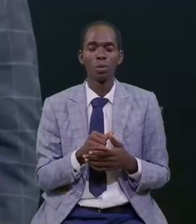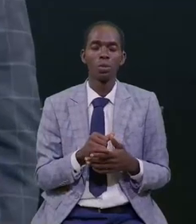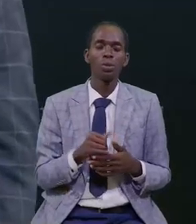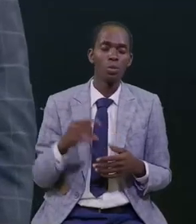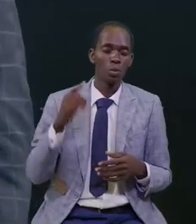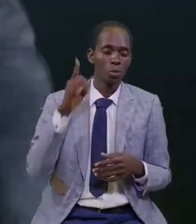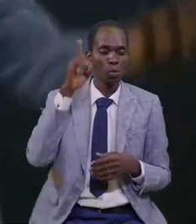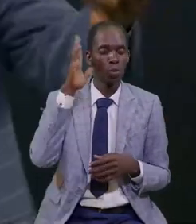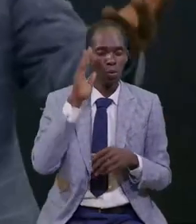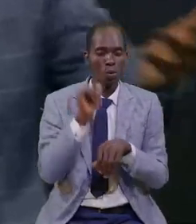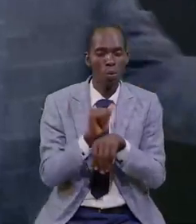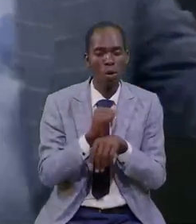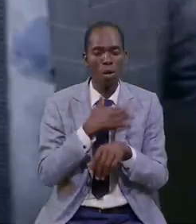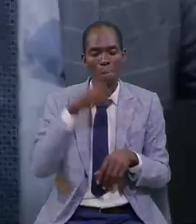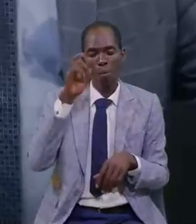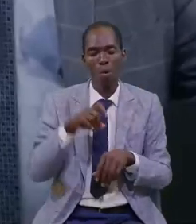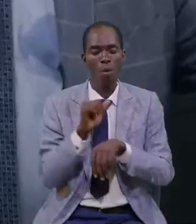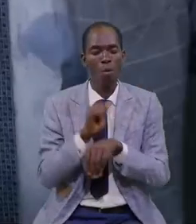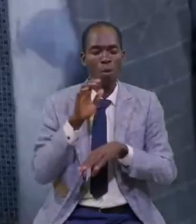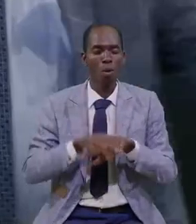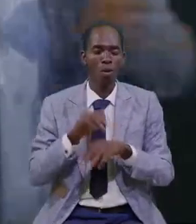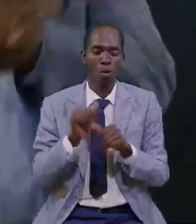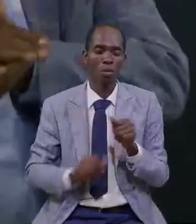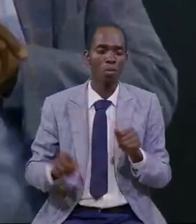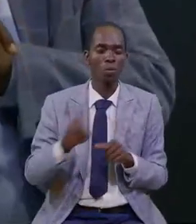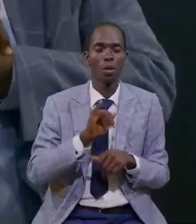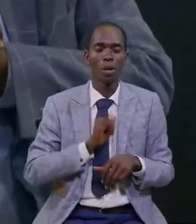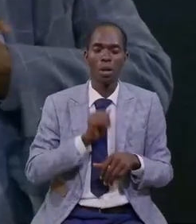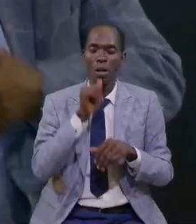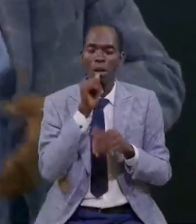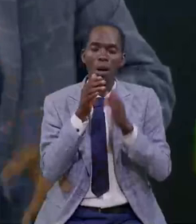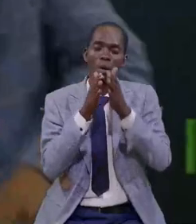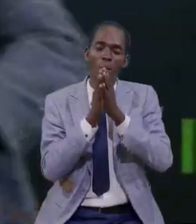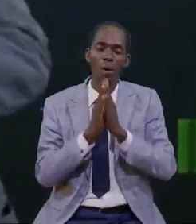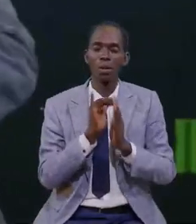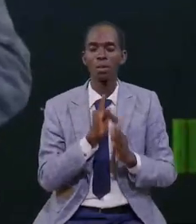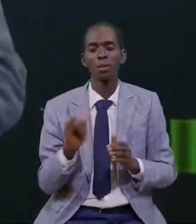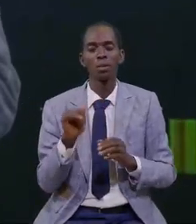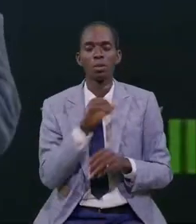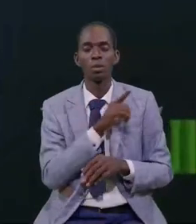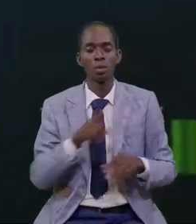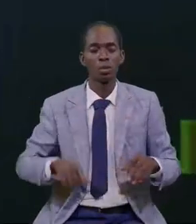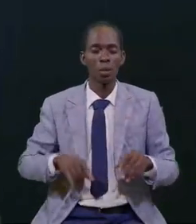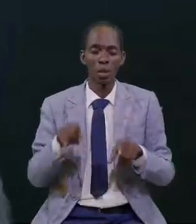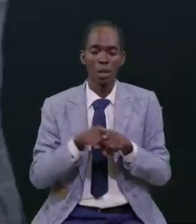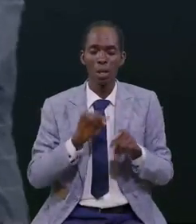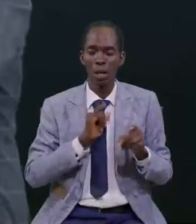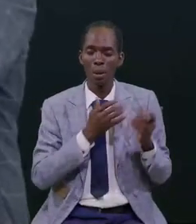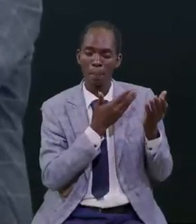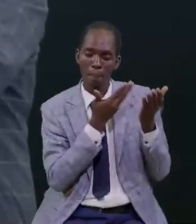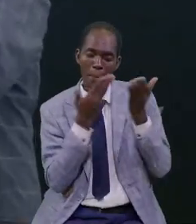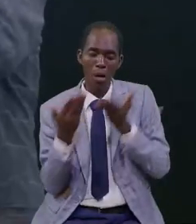et fasse l'œuvre dans la vie de chacun je demande Seigneur comme j'amène chacun devant toi que tu